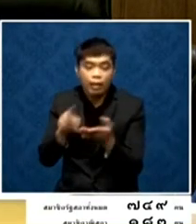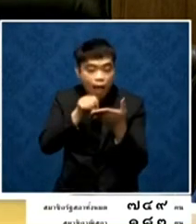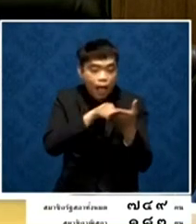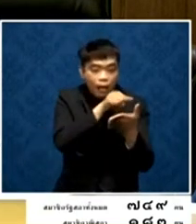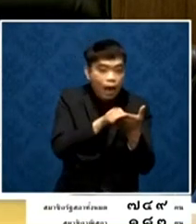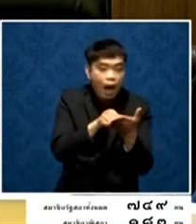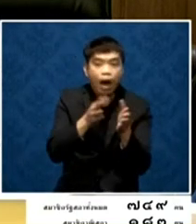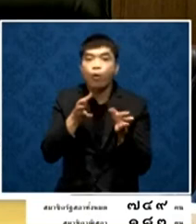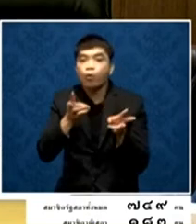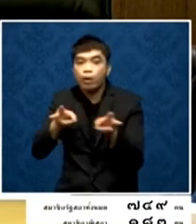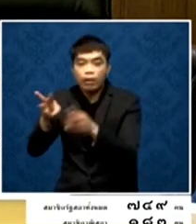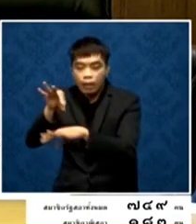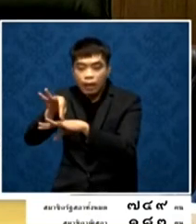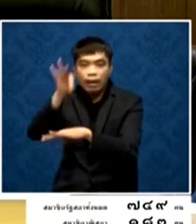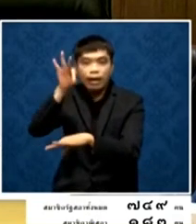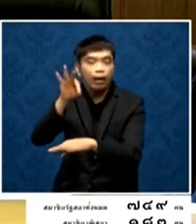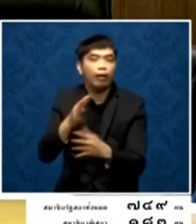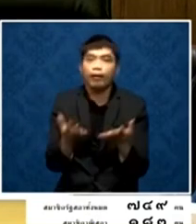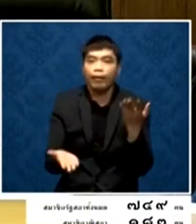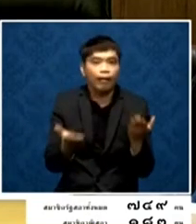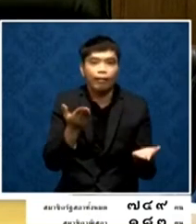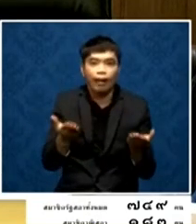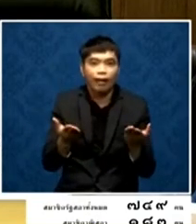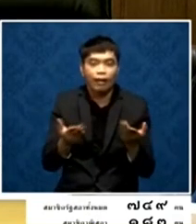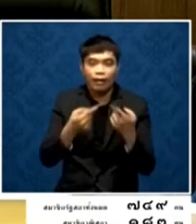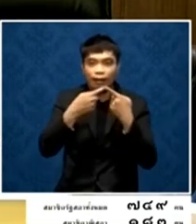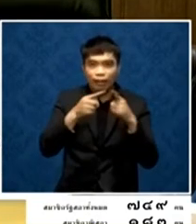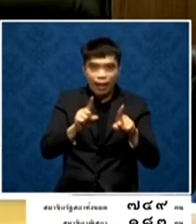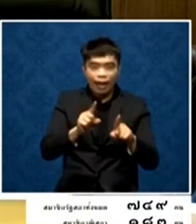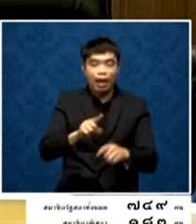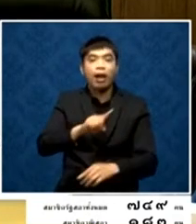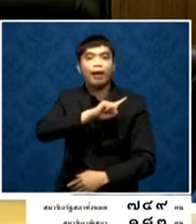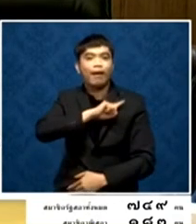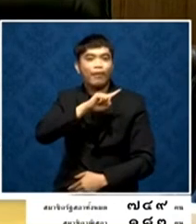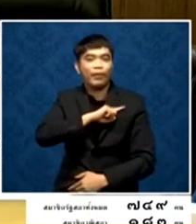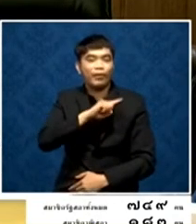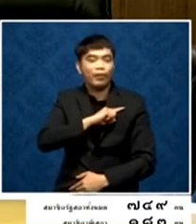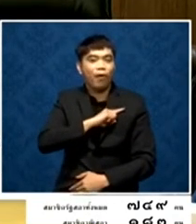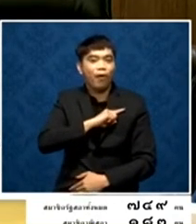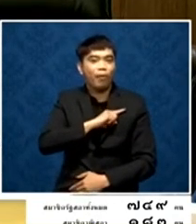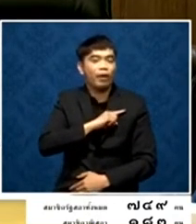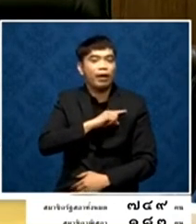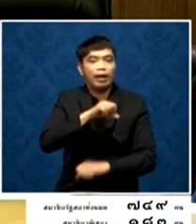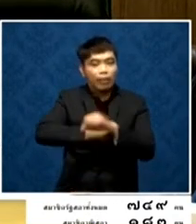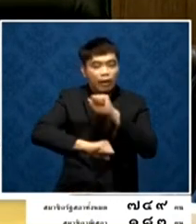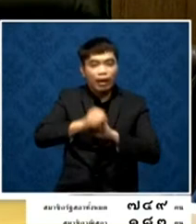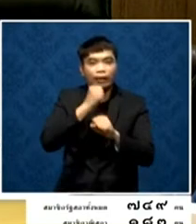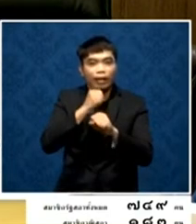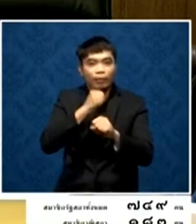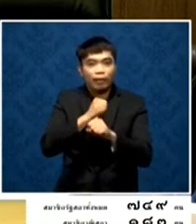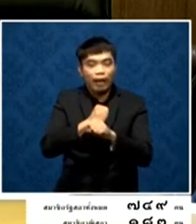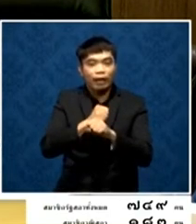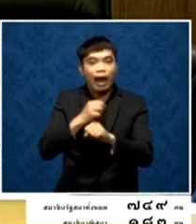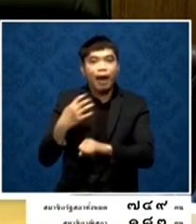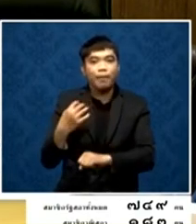เห็นชอบแล้วอย่างเงี้ย ครับ อันนี้คือความไม่มีเหตุผลเลยในทางกฎหมาย ครับ นะคือคุณชาดา